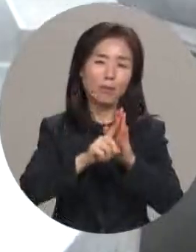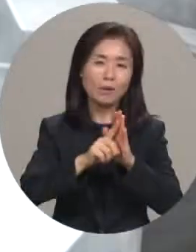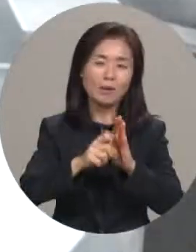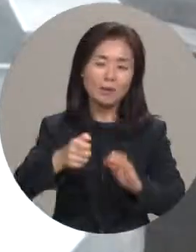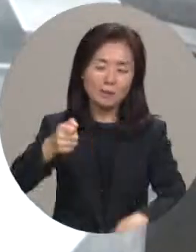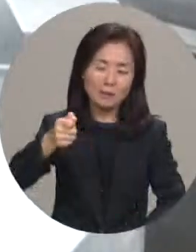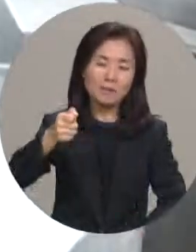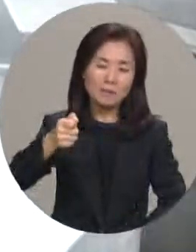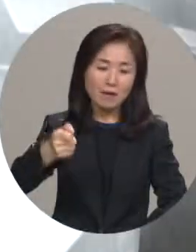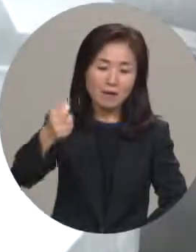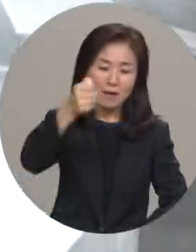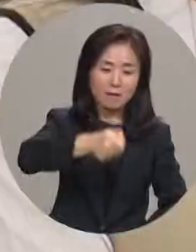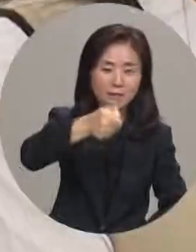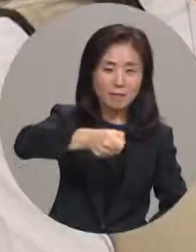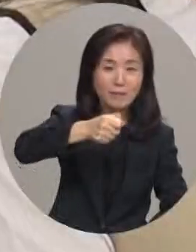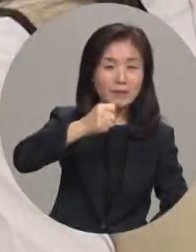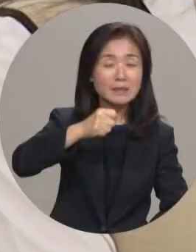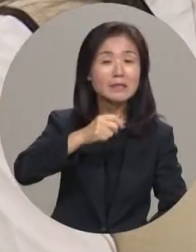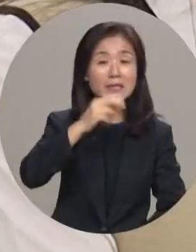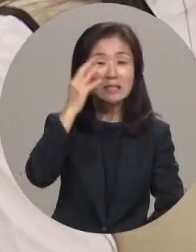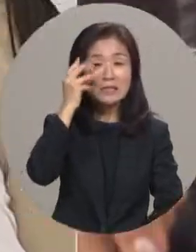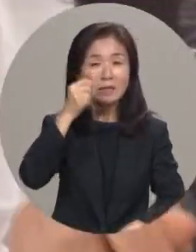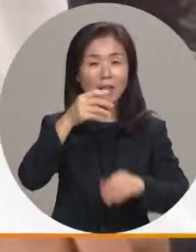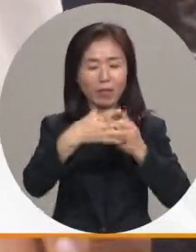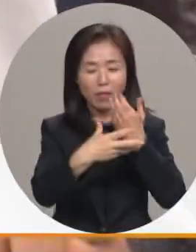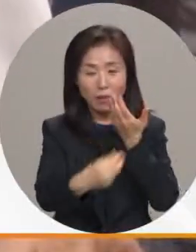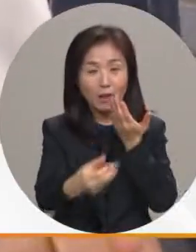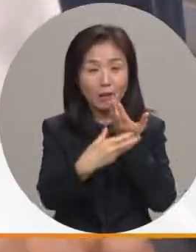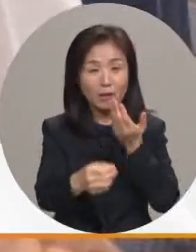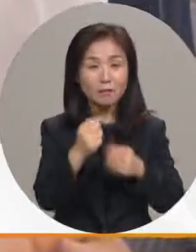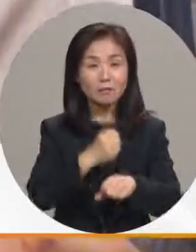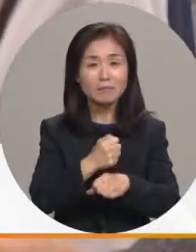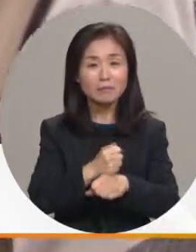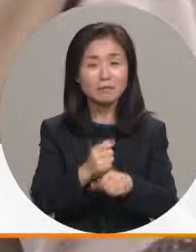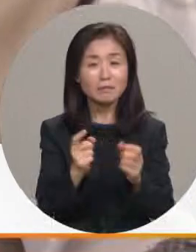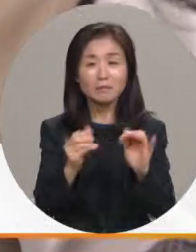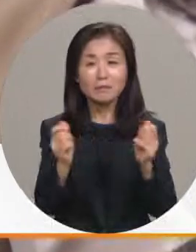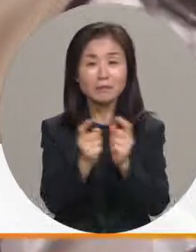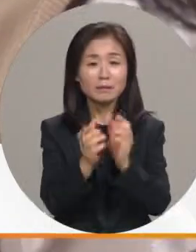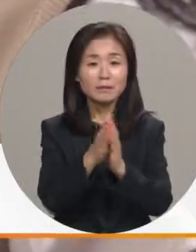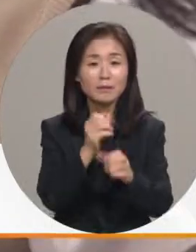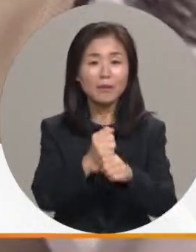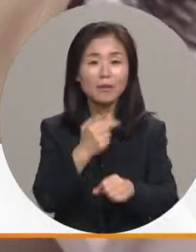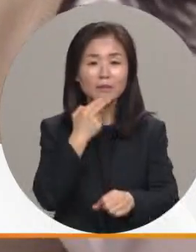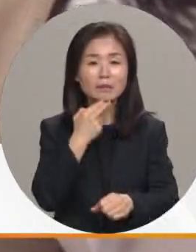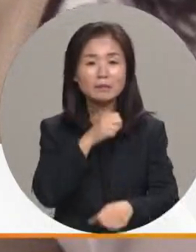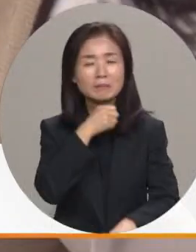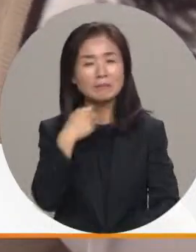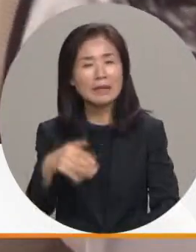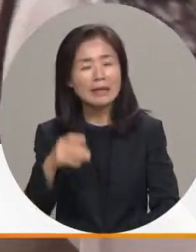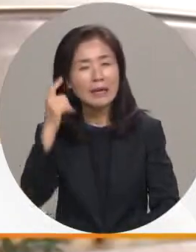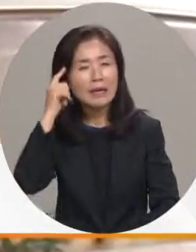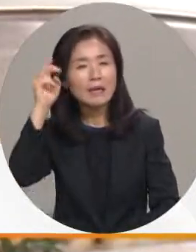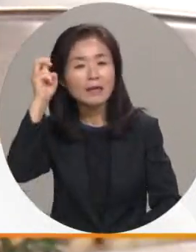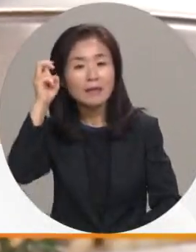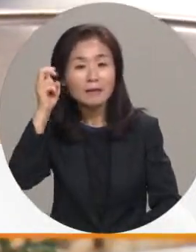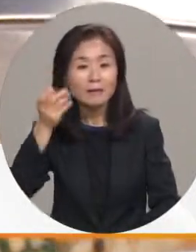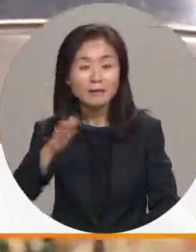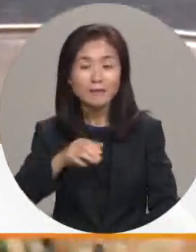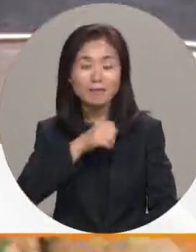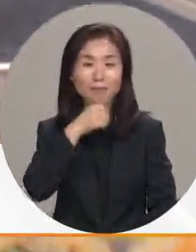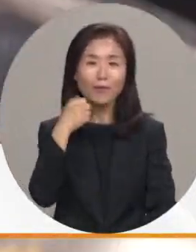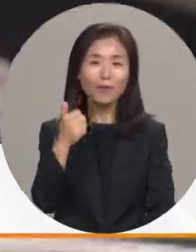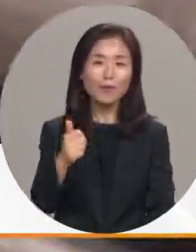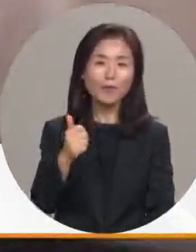것도 잊지 않습니다. 손맛이 안 들어가서 약간 맛이 없을 줄 알았지만 더 맛있어진 것 같아요.